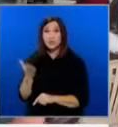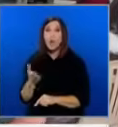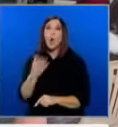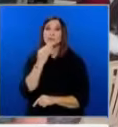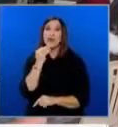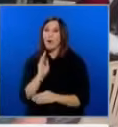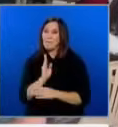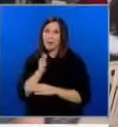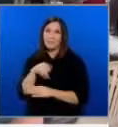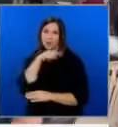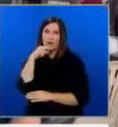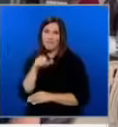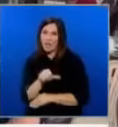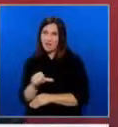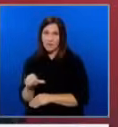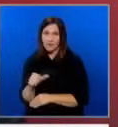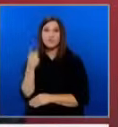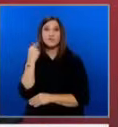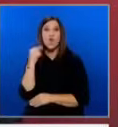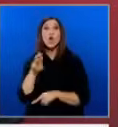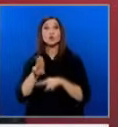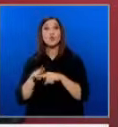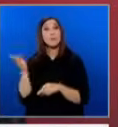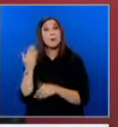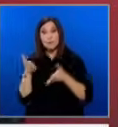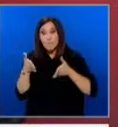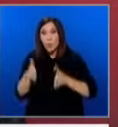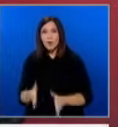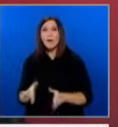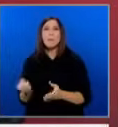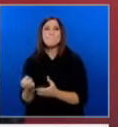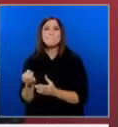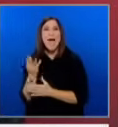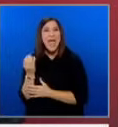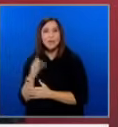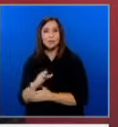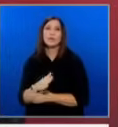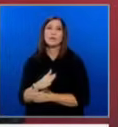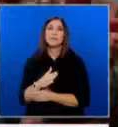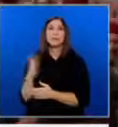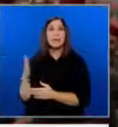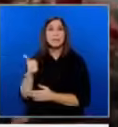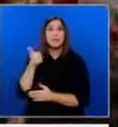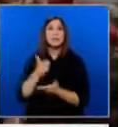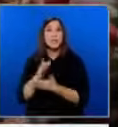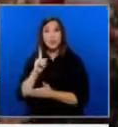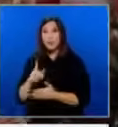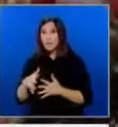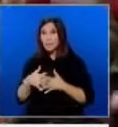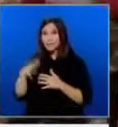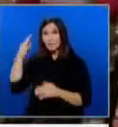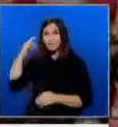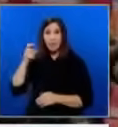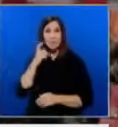него Израел е преминал червените линии. Вчера Шукър беше погребан в Бейрут. Западни лидери, сред които и